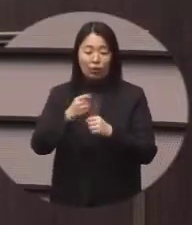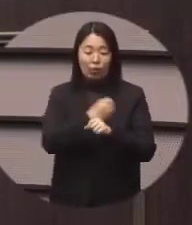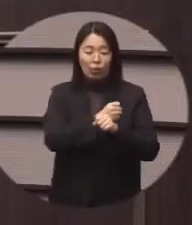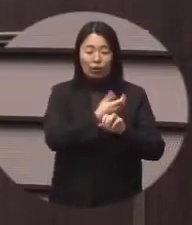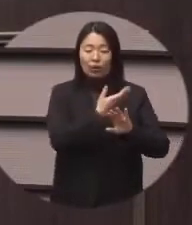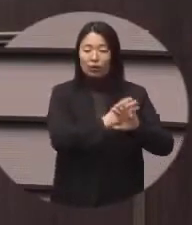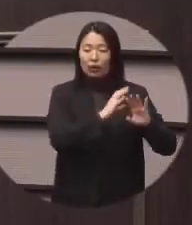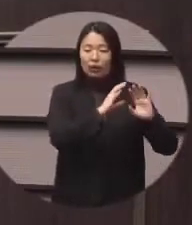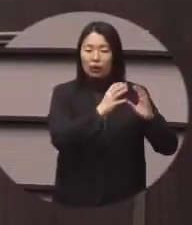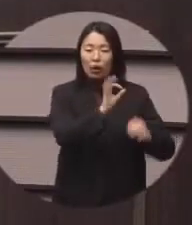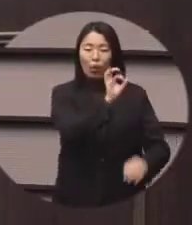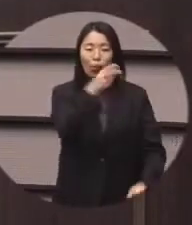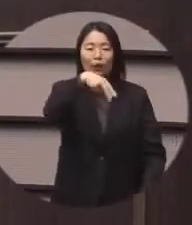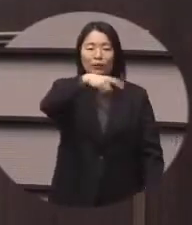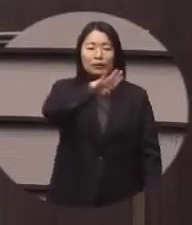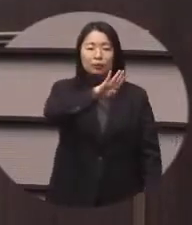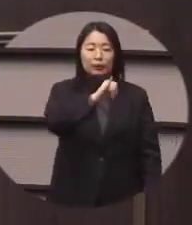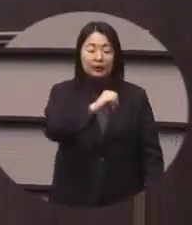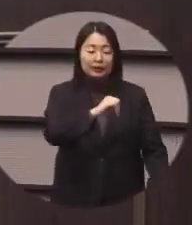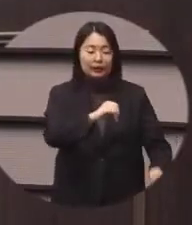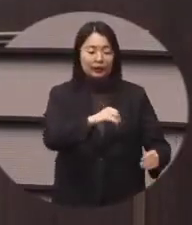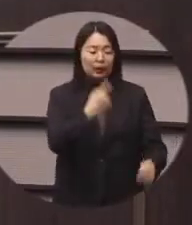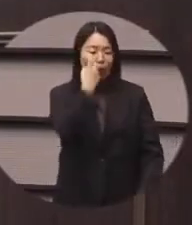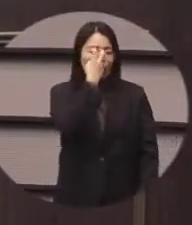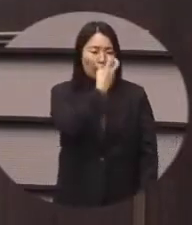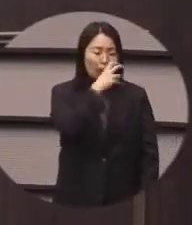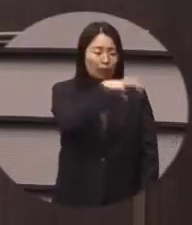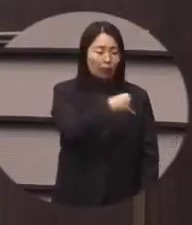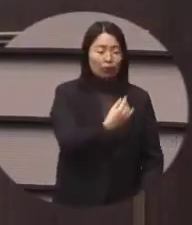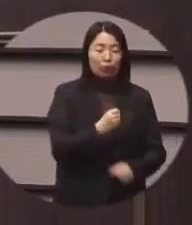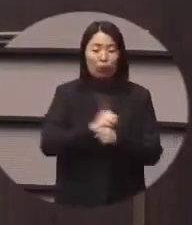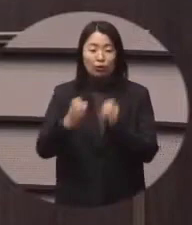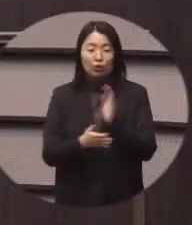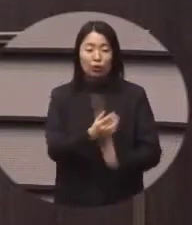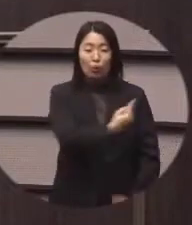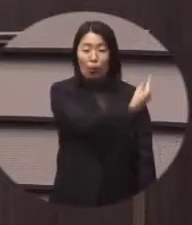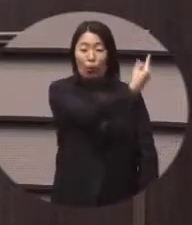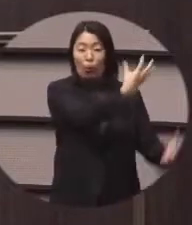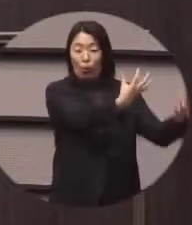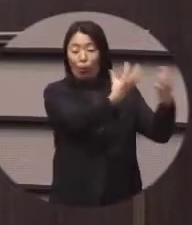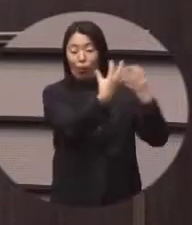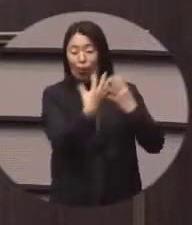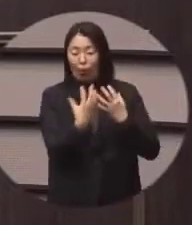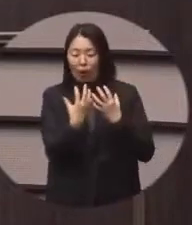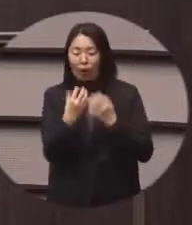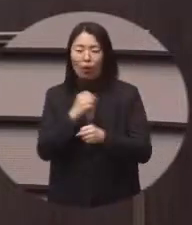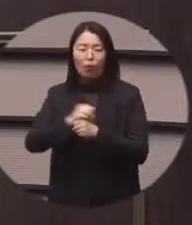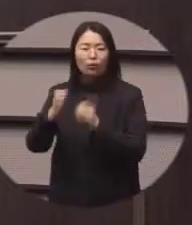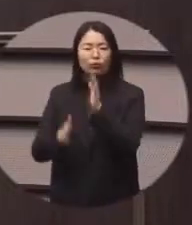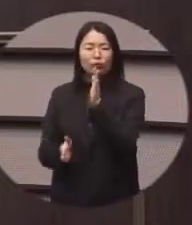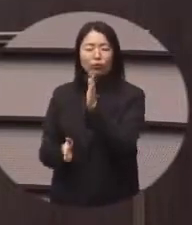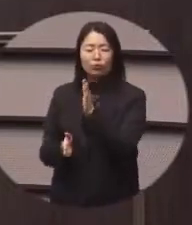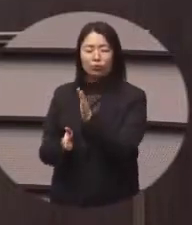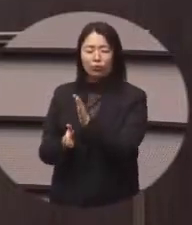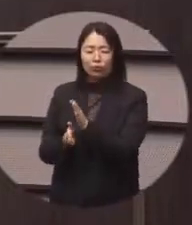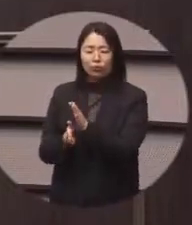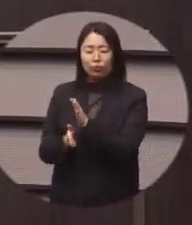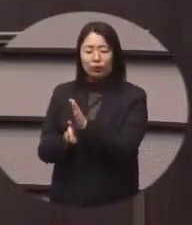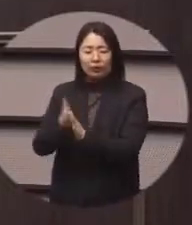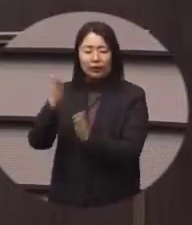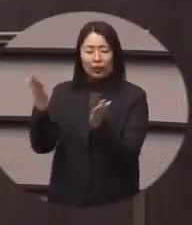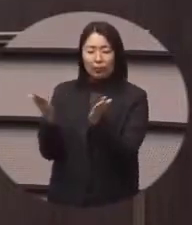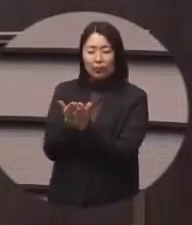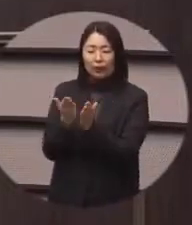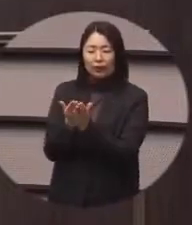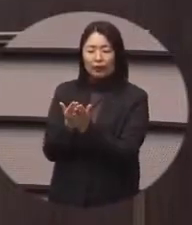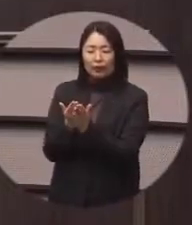시를 방문하여 광주시의 아름다운 자연환경이 내년도 와스비 주제인 야생화라는 테마와 잘